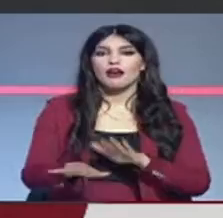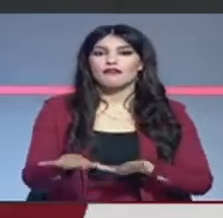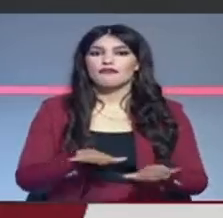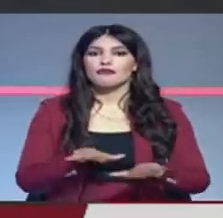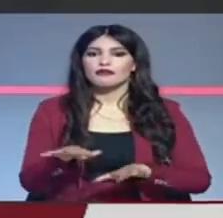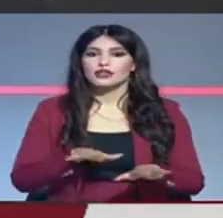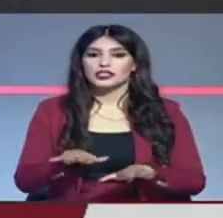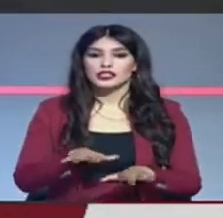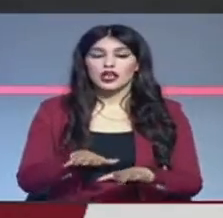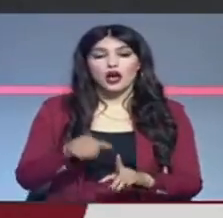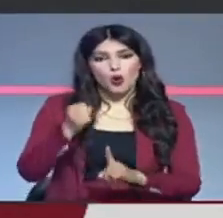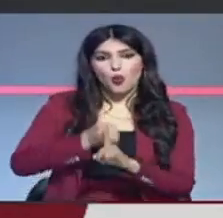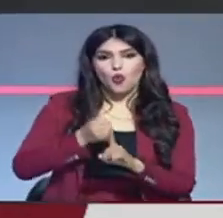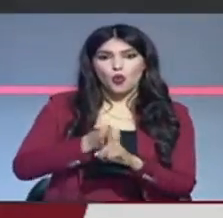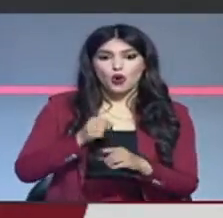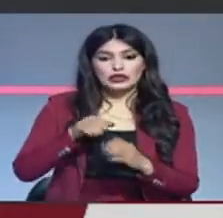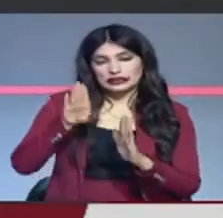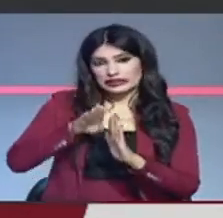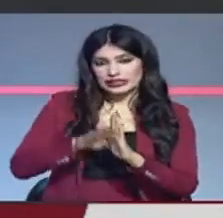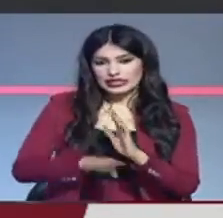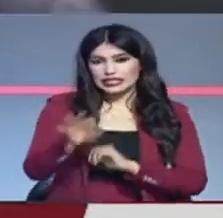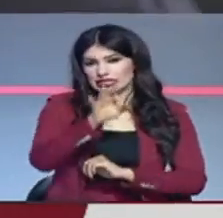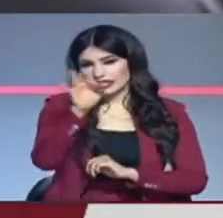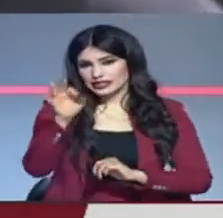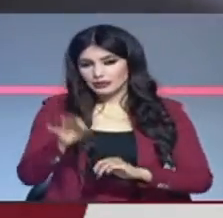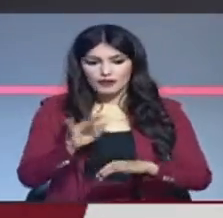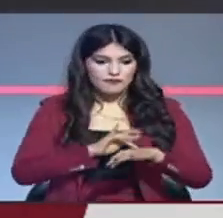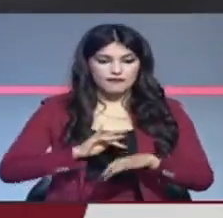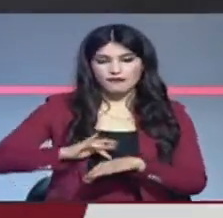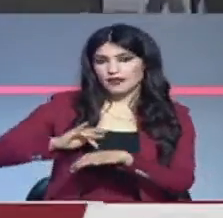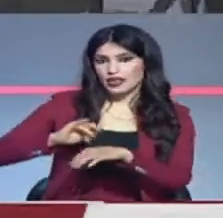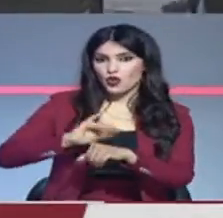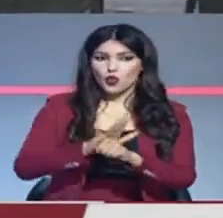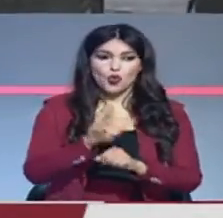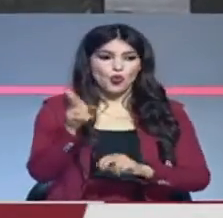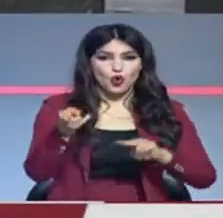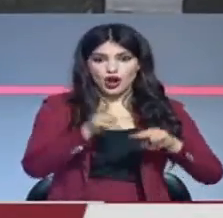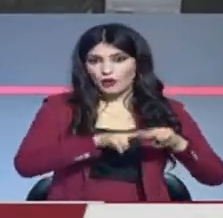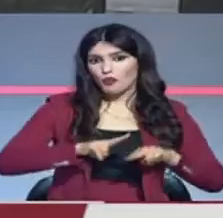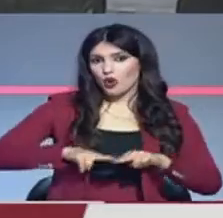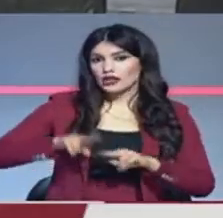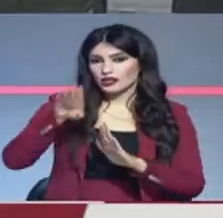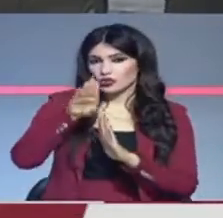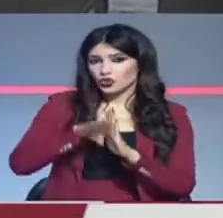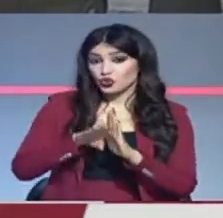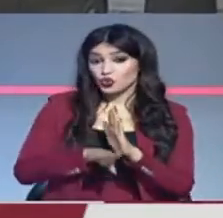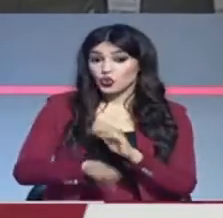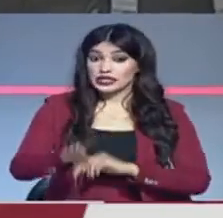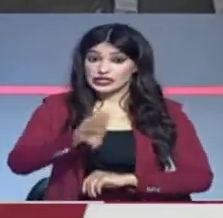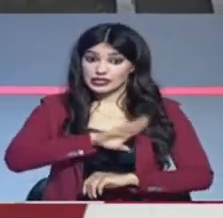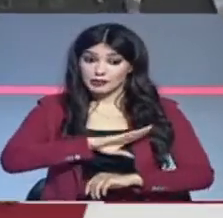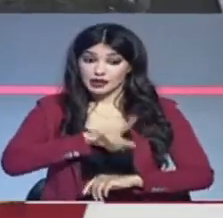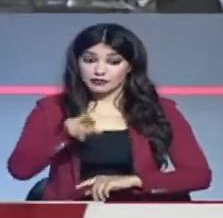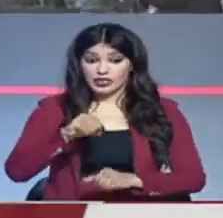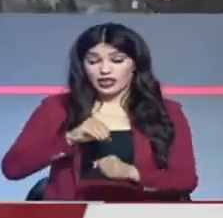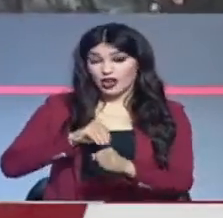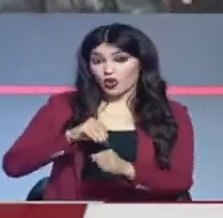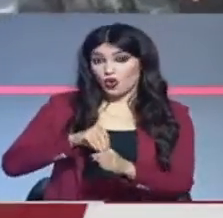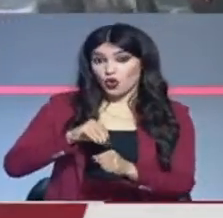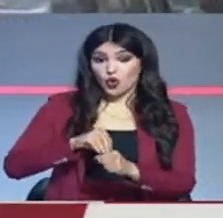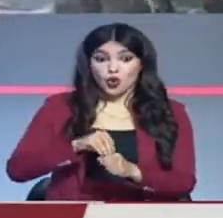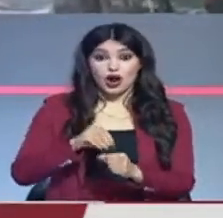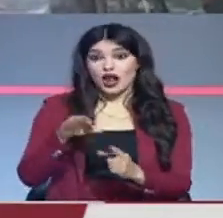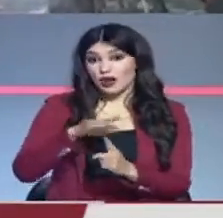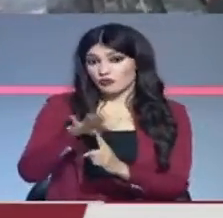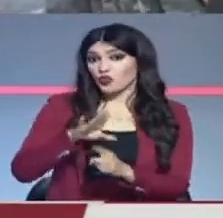مكافحه الفيروس على ارضيه ربما في عدد الوفيات والمصابين وبسبب موجبات اقتصاديه واجتماعيه